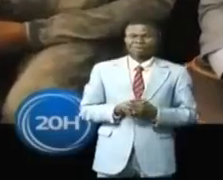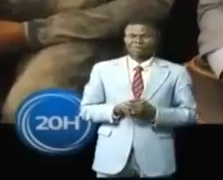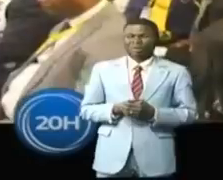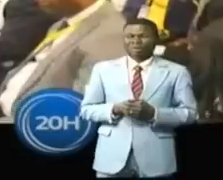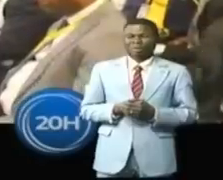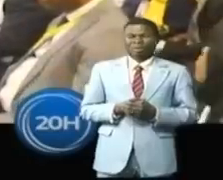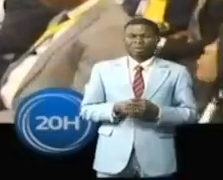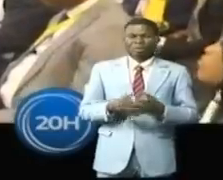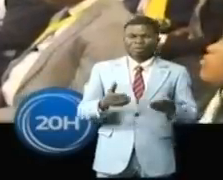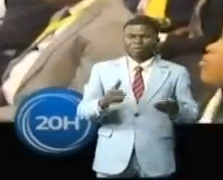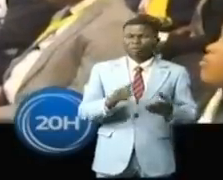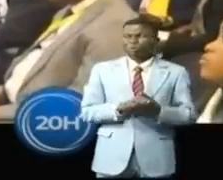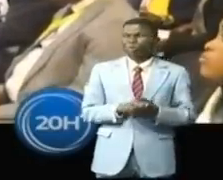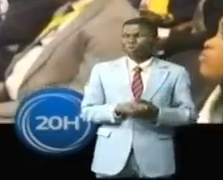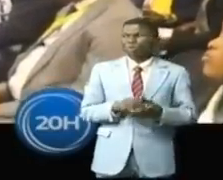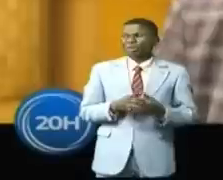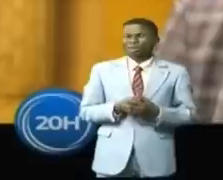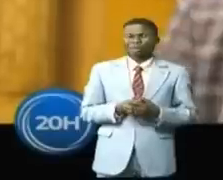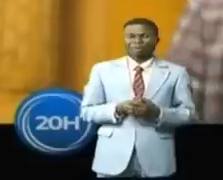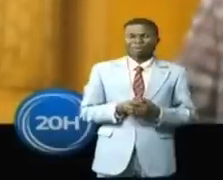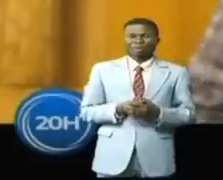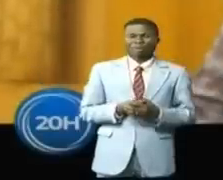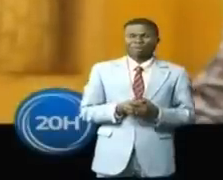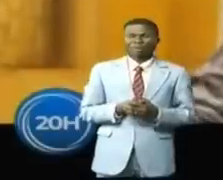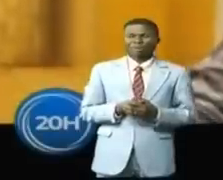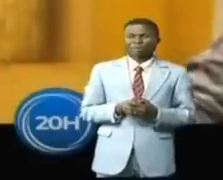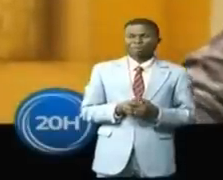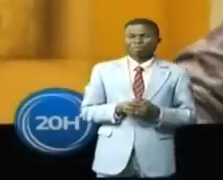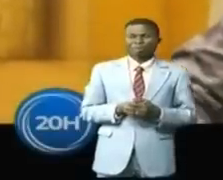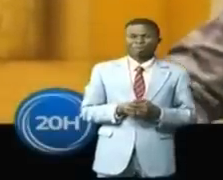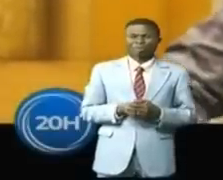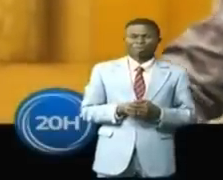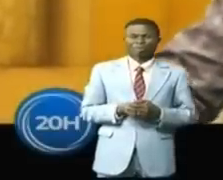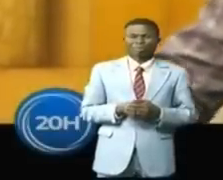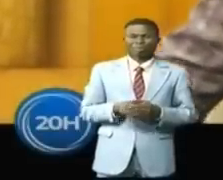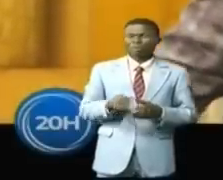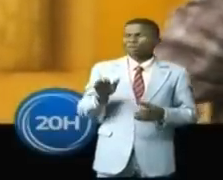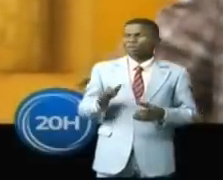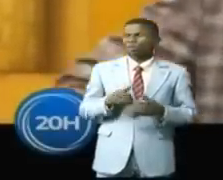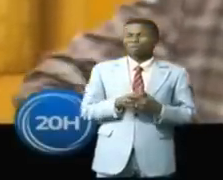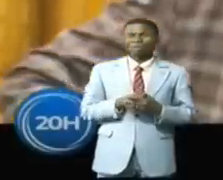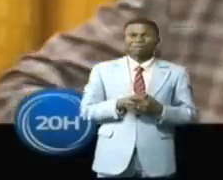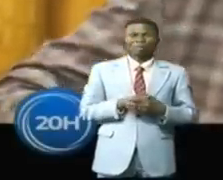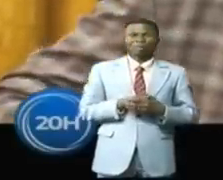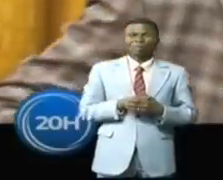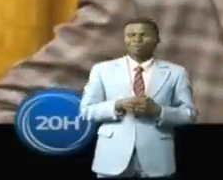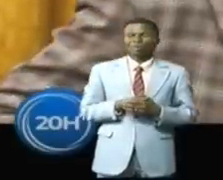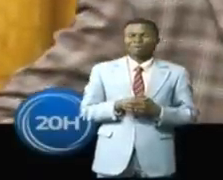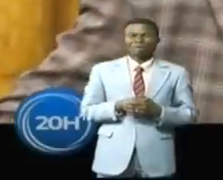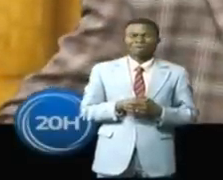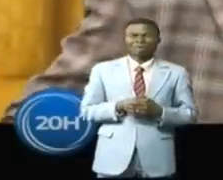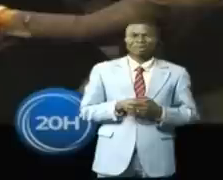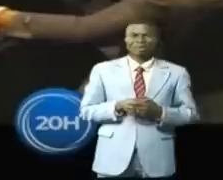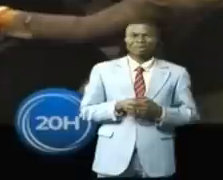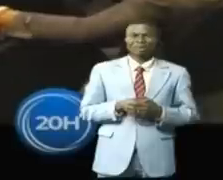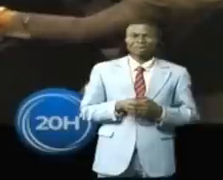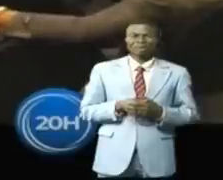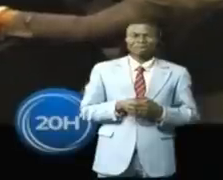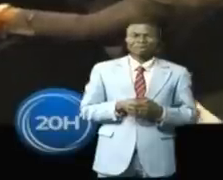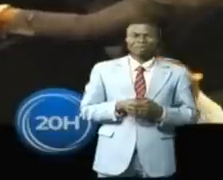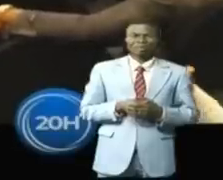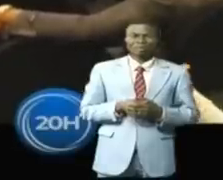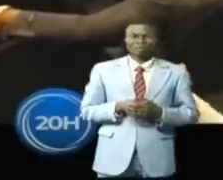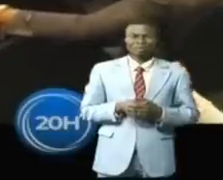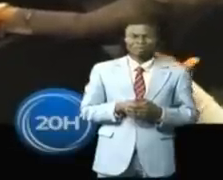élections avec les solutions congolaises à moindre coût évoquées par le professeur Jean-Marie Béat, vice-doyen de la faculté de la